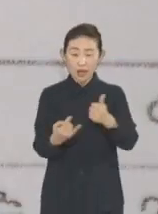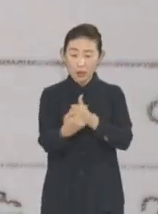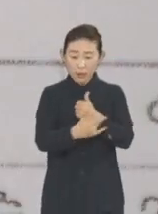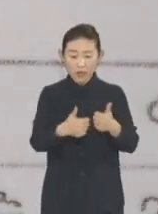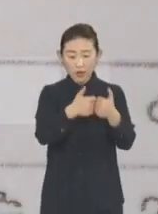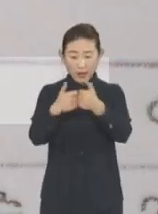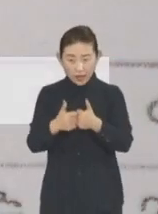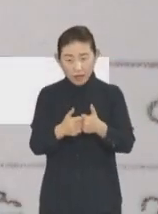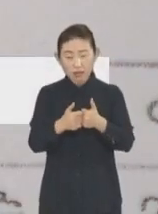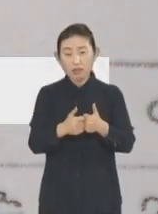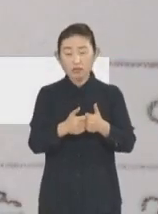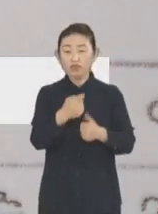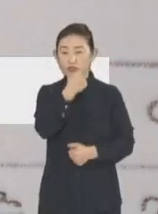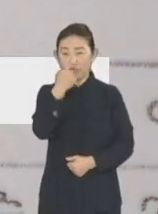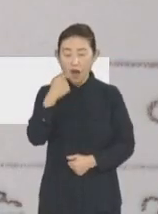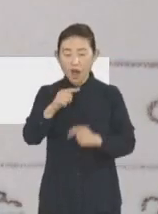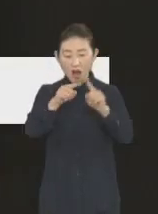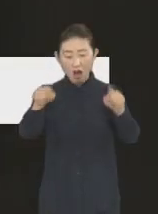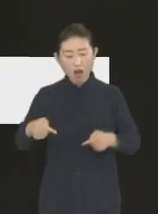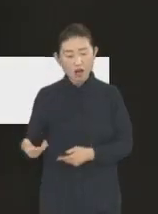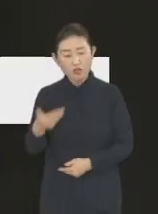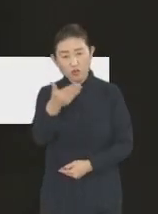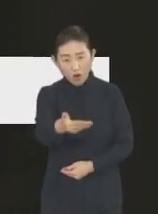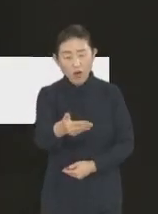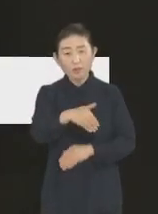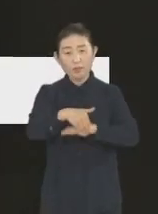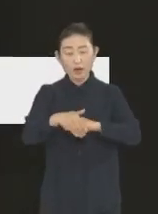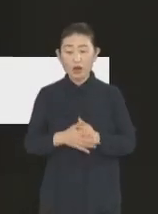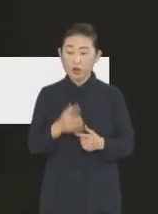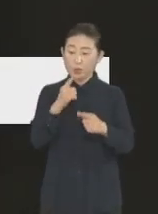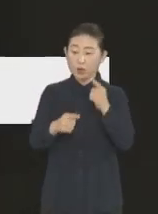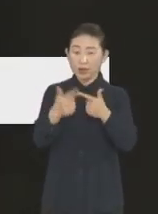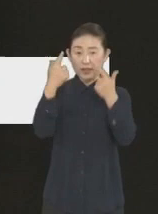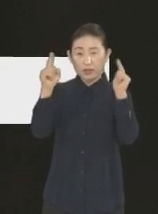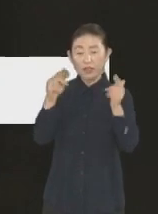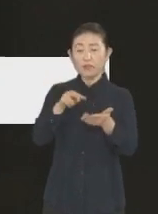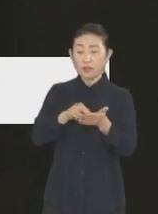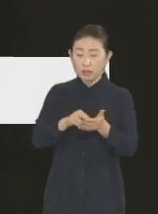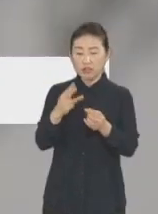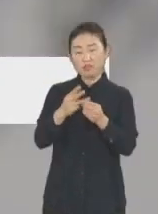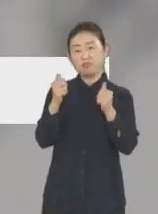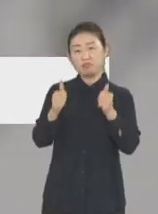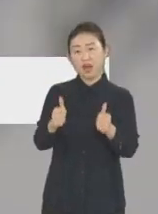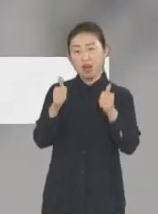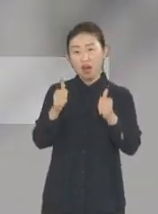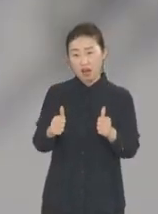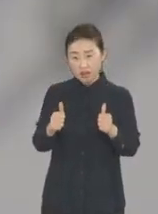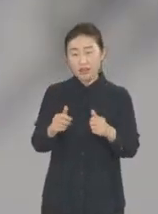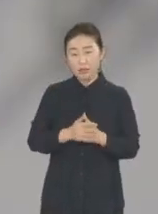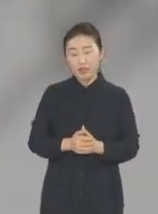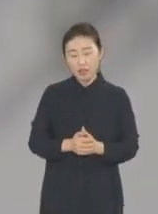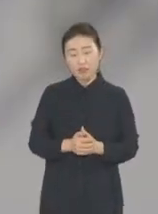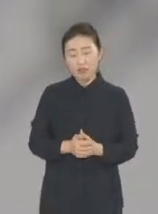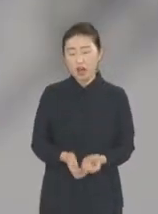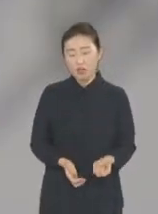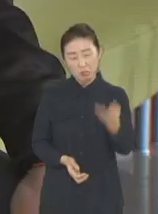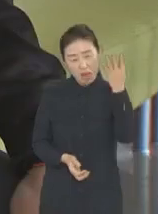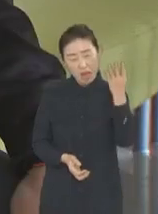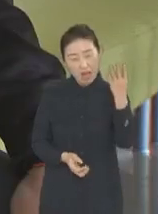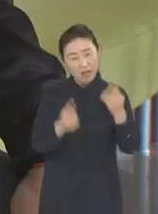추가 증거로 제시해 반전을 노리겠다는 건데 모건대 측은 상고심에서도 항소심 판결을 유지할 것으로 보고